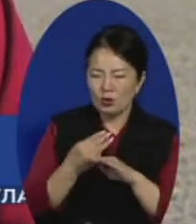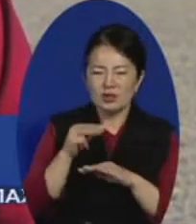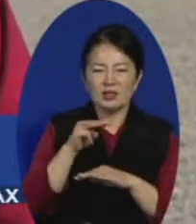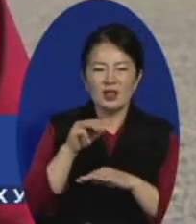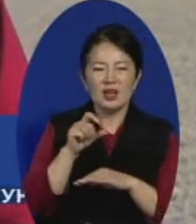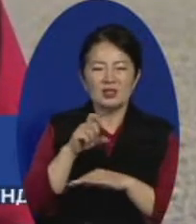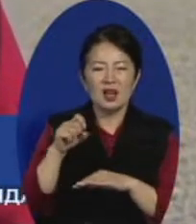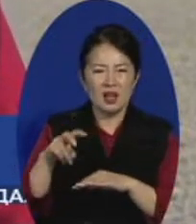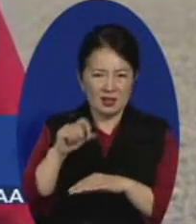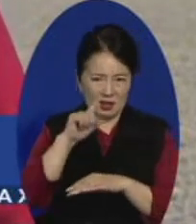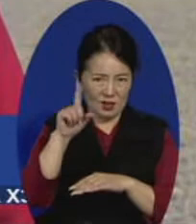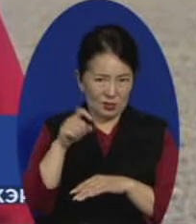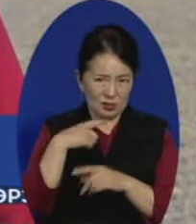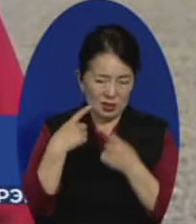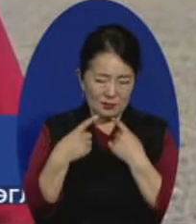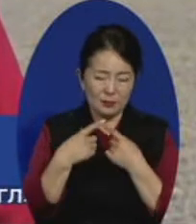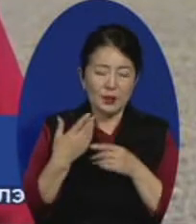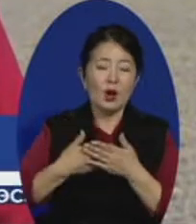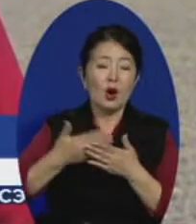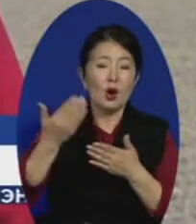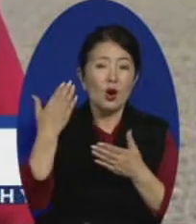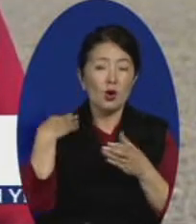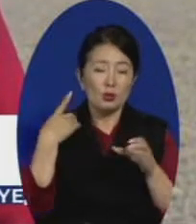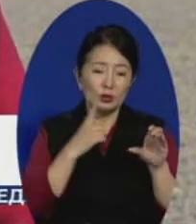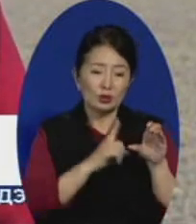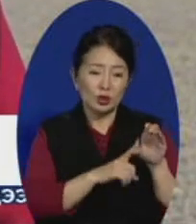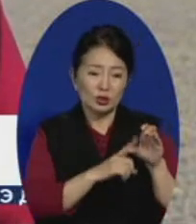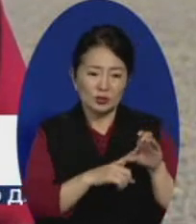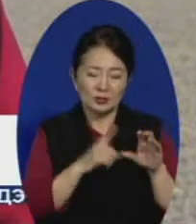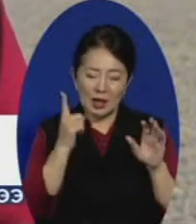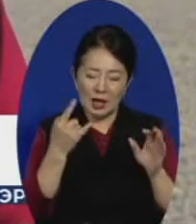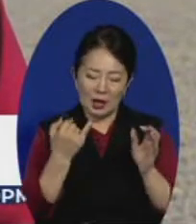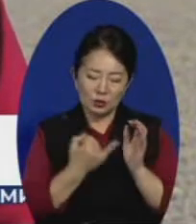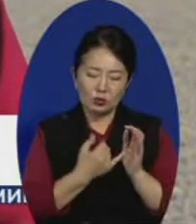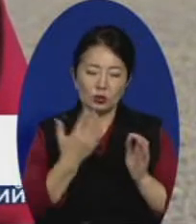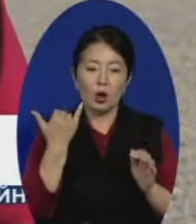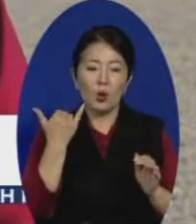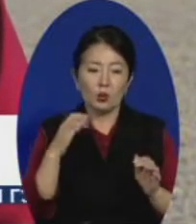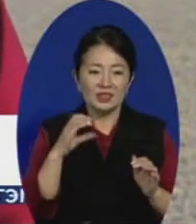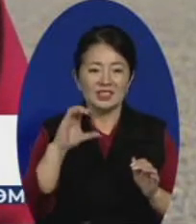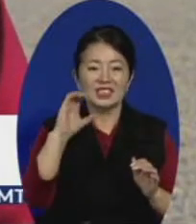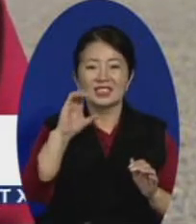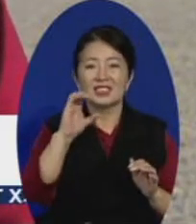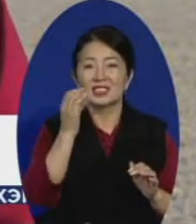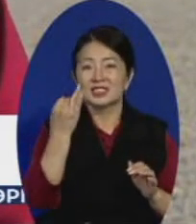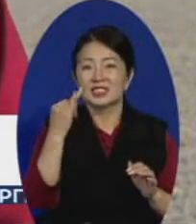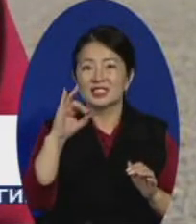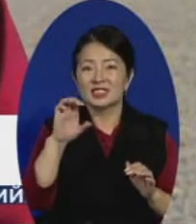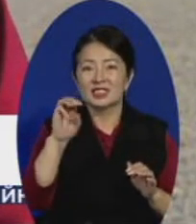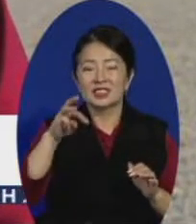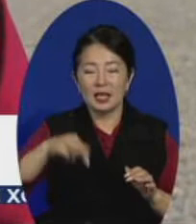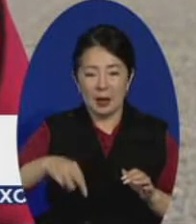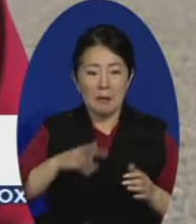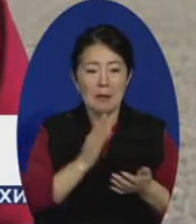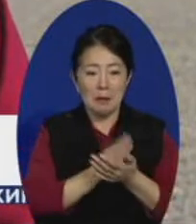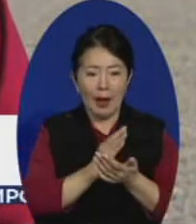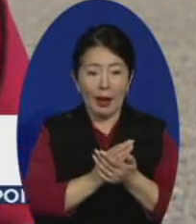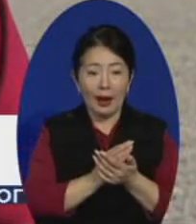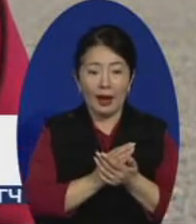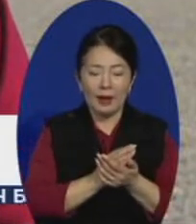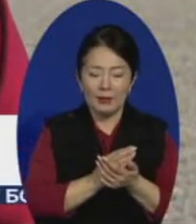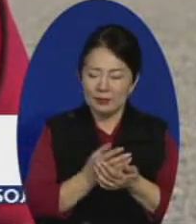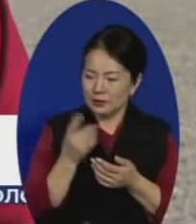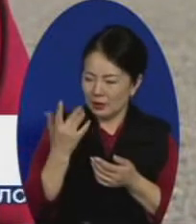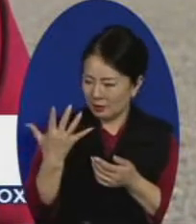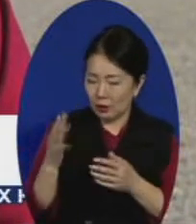байна. Говалтад бол одоо өмнө нь социализмын үед бол бас нэг 16 услалтын систем байсан. За энэний одоо 5-ыг